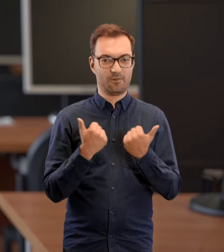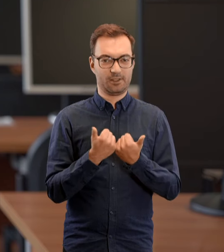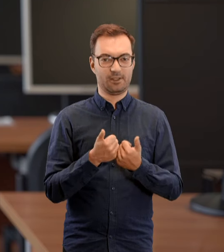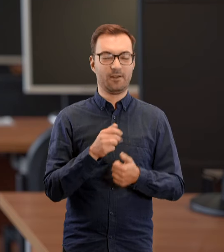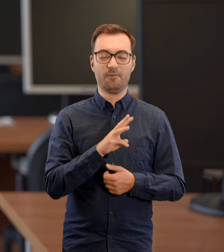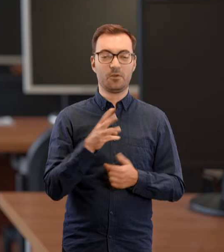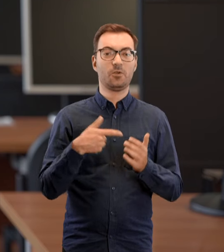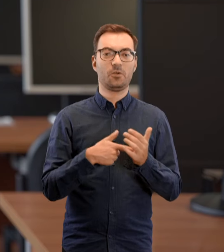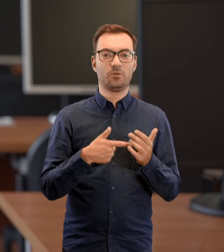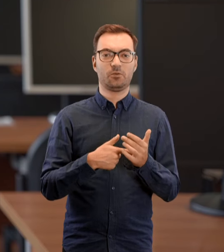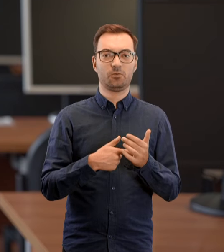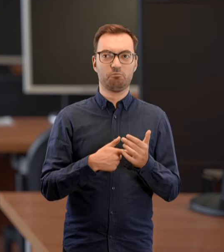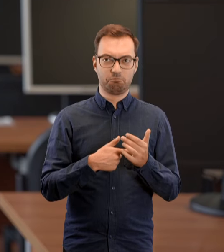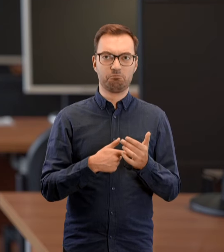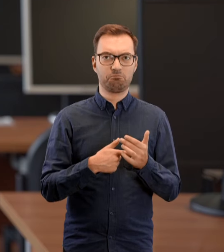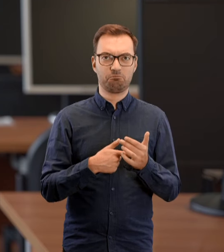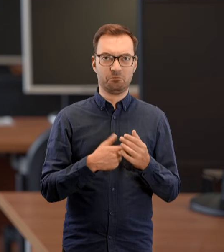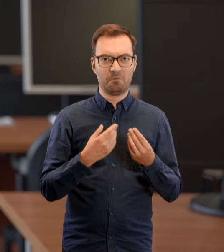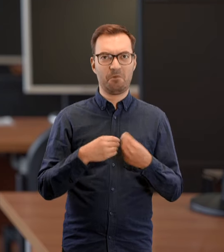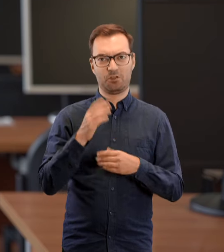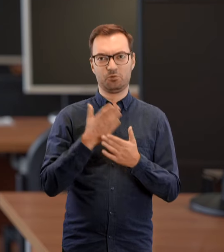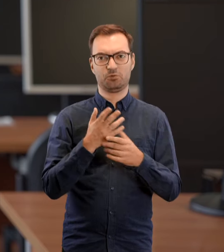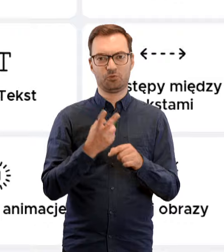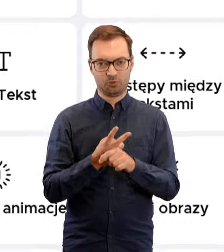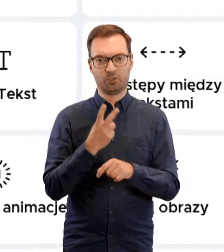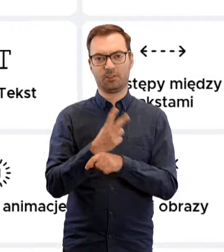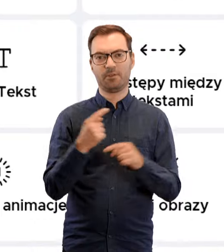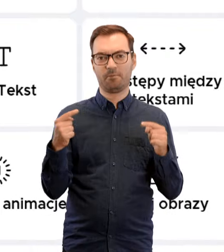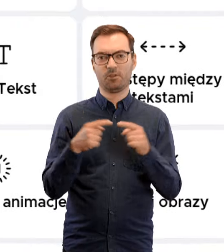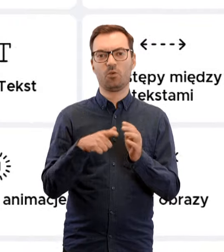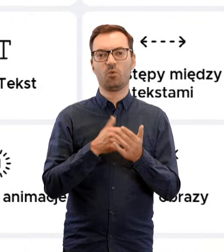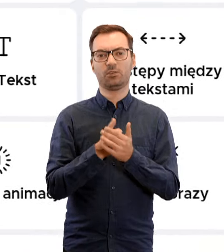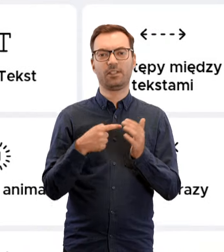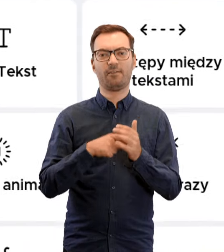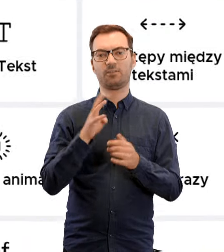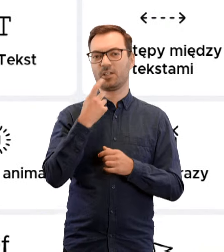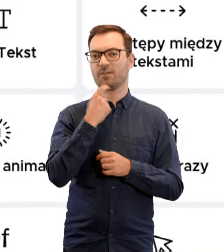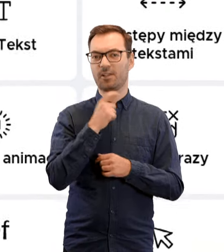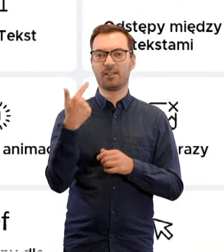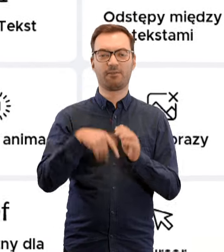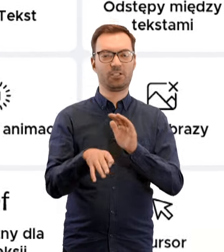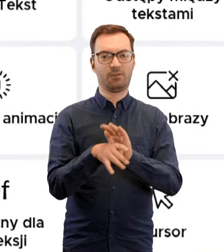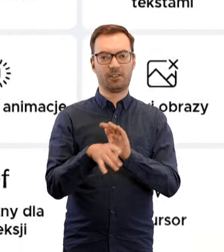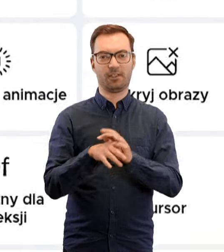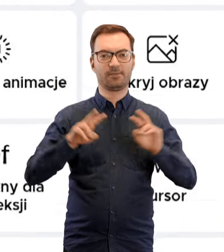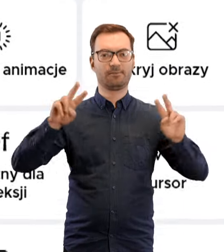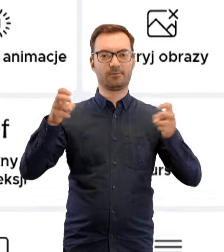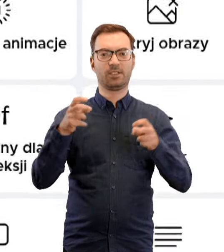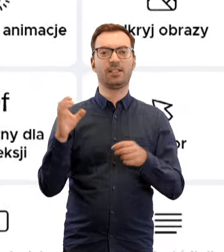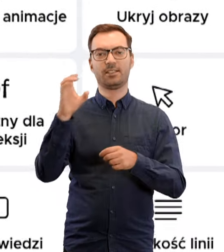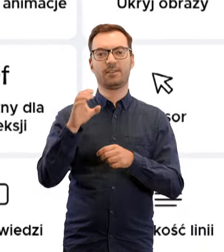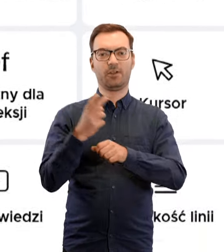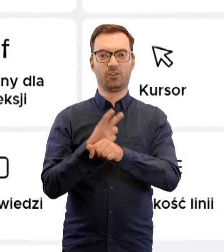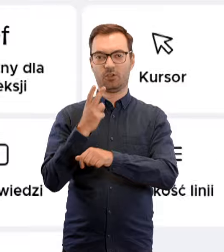jest w dużej mierze dostosowana do ustawy z dnia 4 kwietnia 2019 roku o dostępności